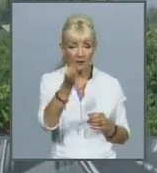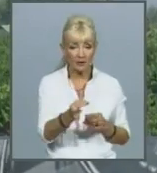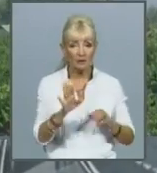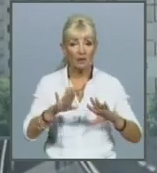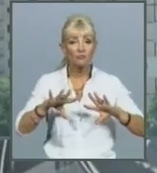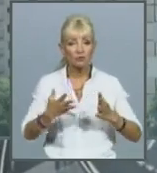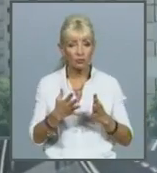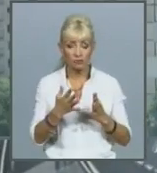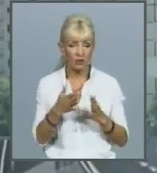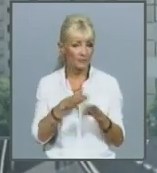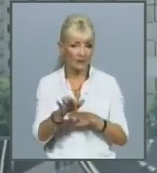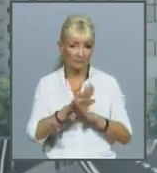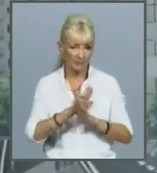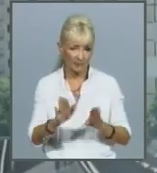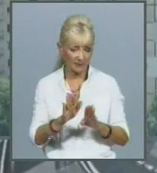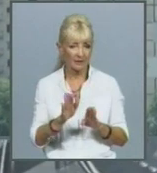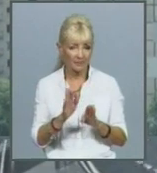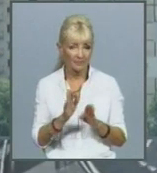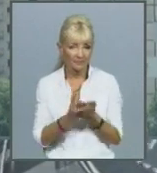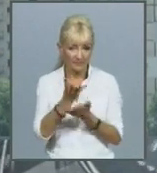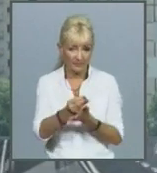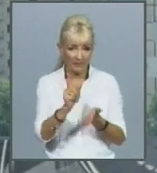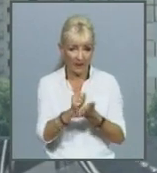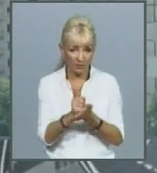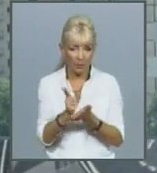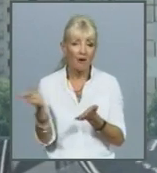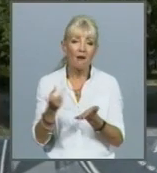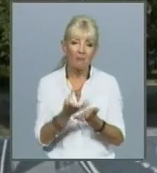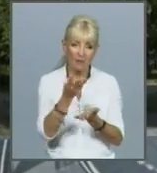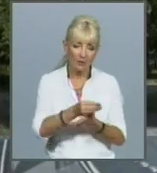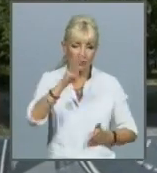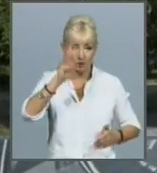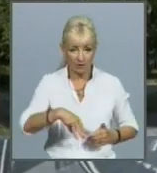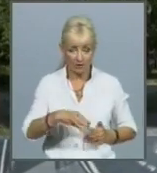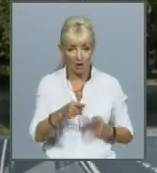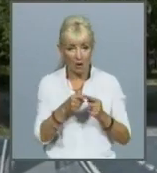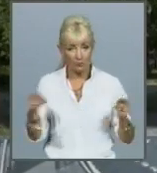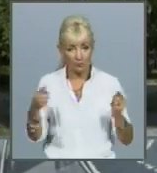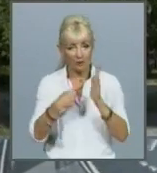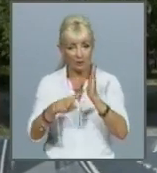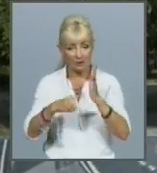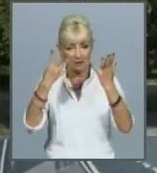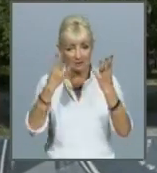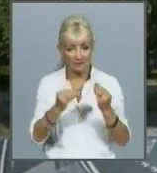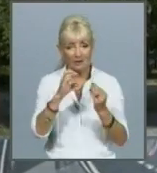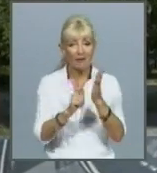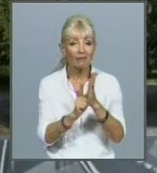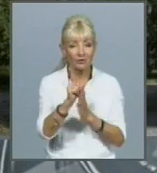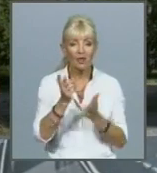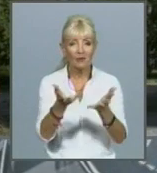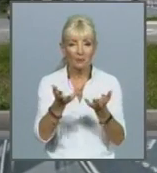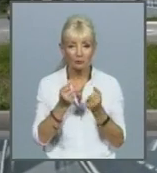разі ігнорування власником податку, йому доведеться сплатити суттєвий штраф протягом 60 днів з моменту